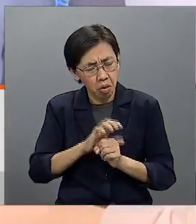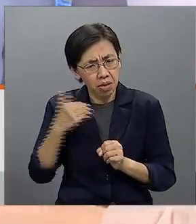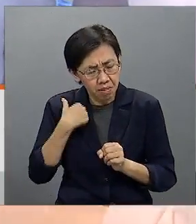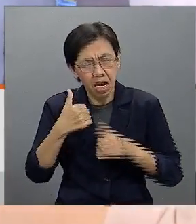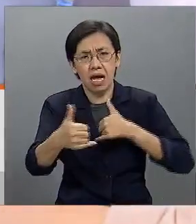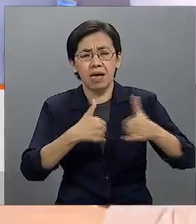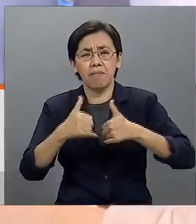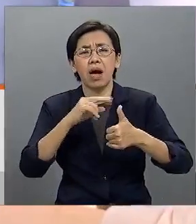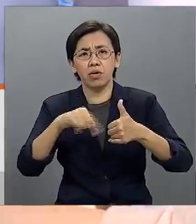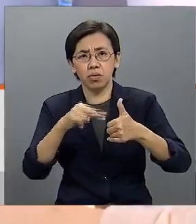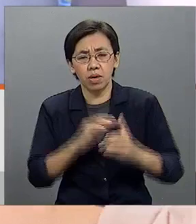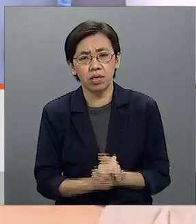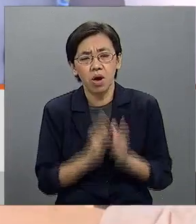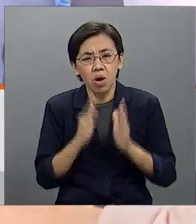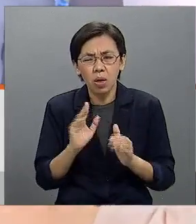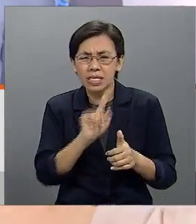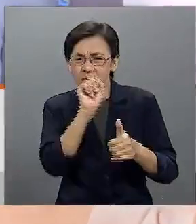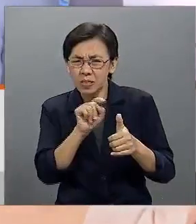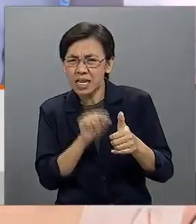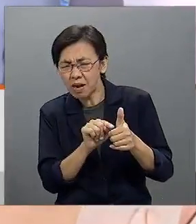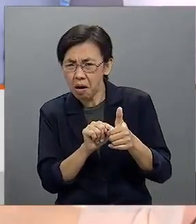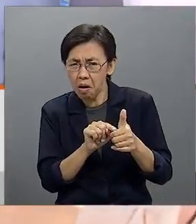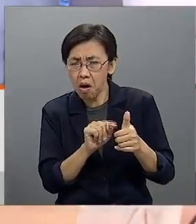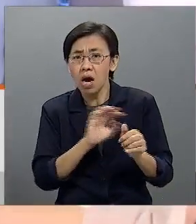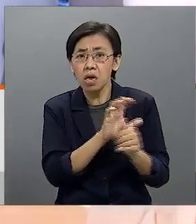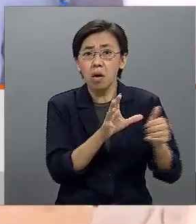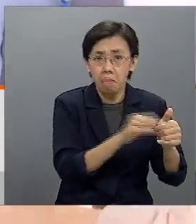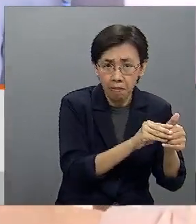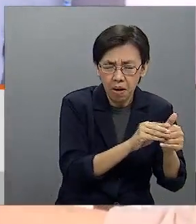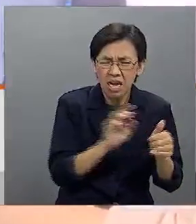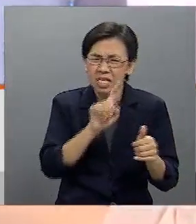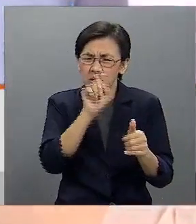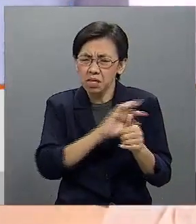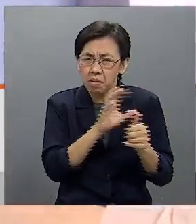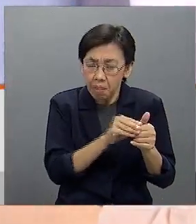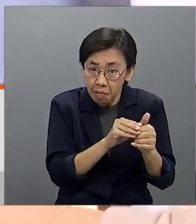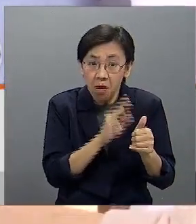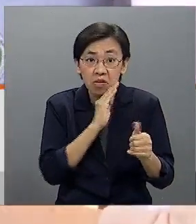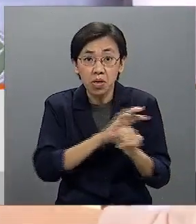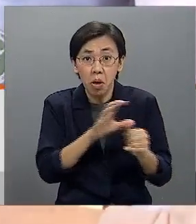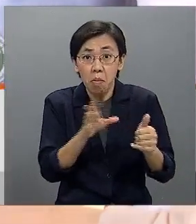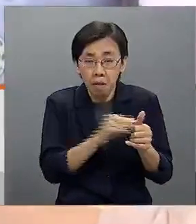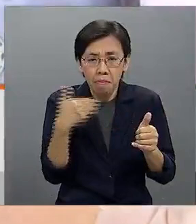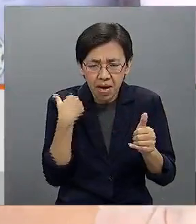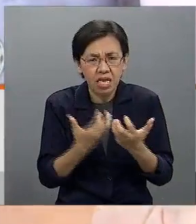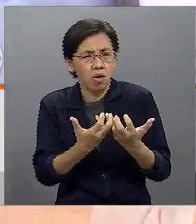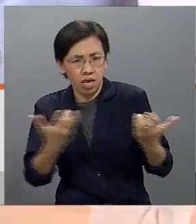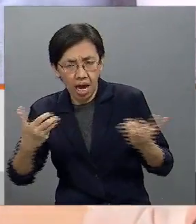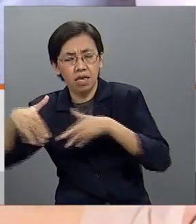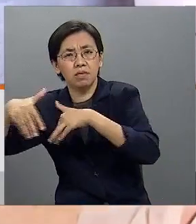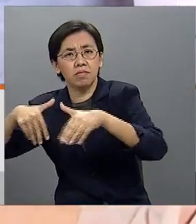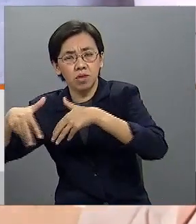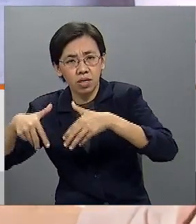งสัยหรือคนที่ติดแล้วเนี่ยออกจากสังคมส่วนใหญ่เรามีโรงแรมที่สำหรับควอรันทีนไว้แล้วตัว